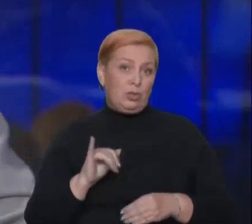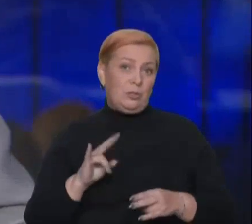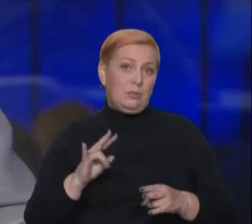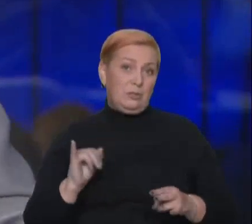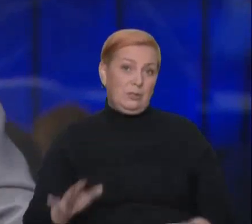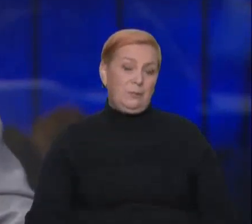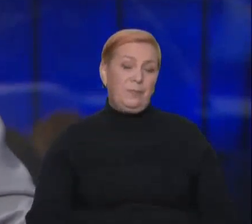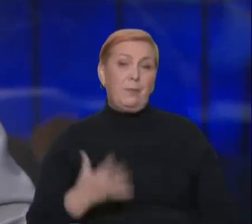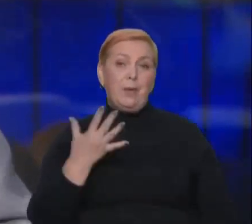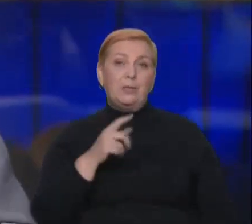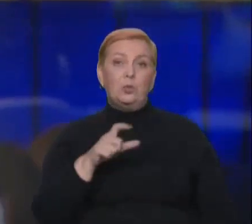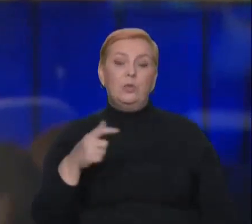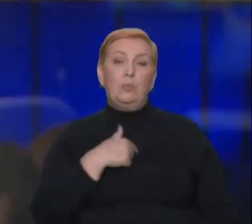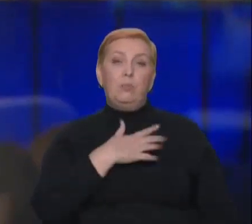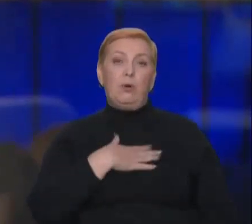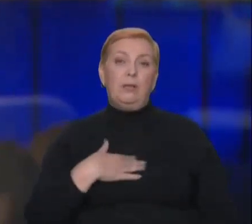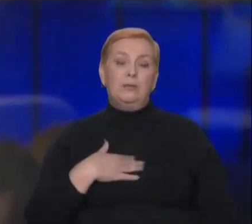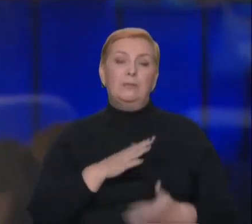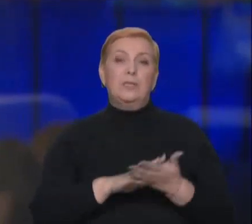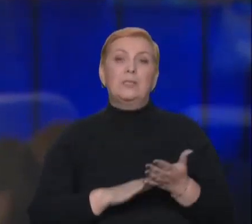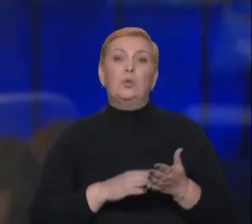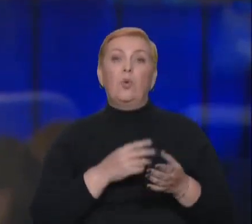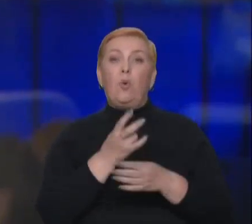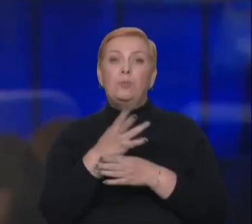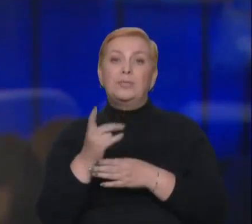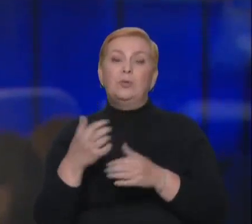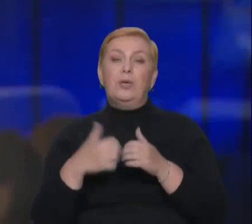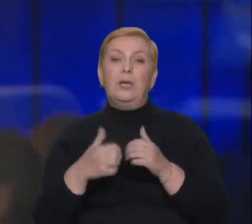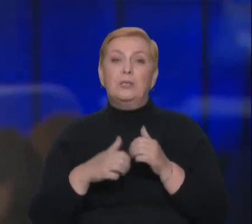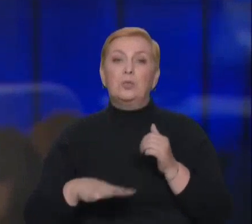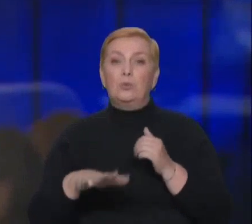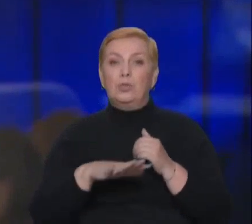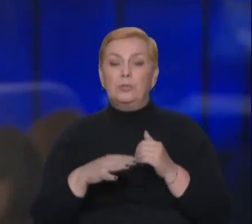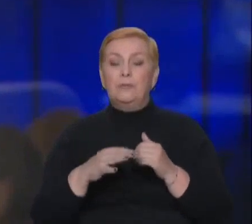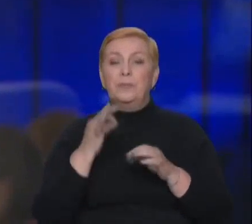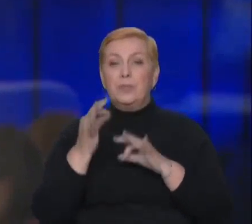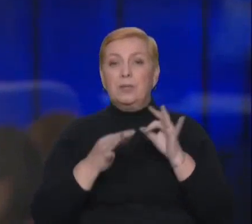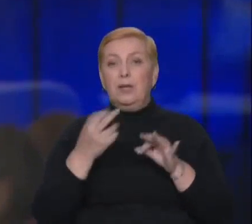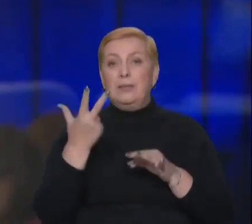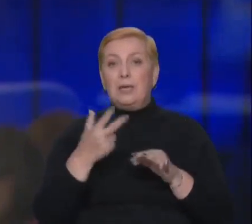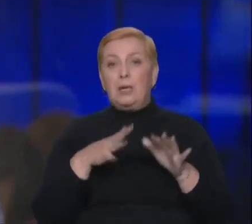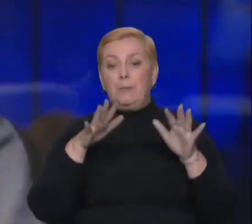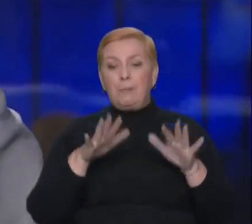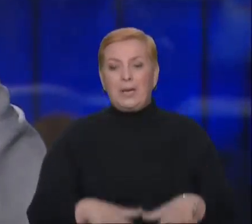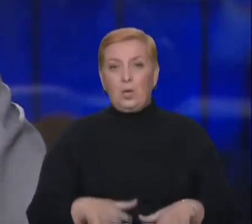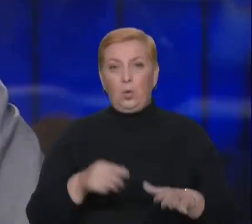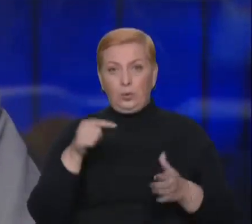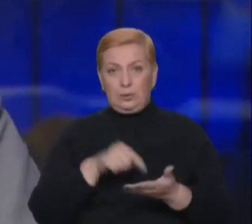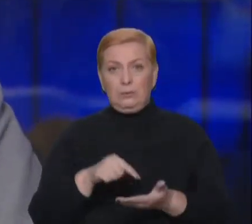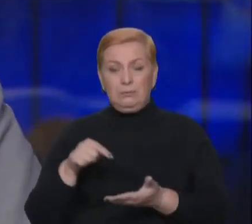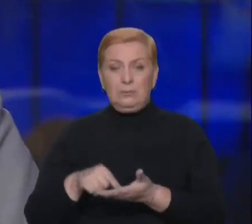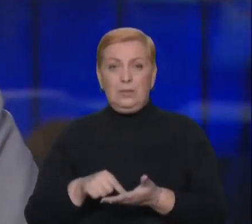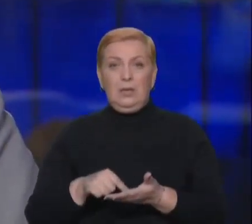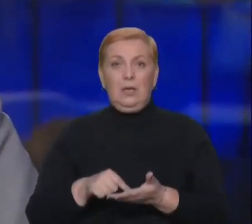п'ять людей поранено внаслидок обст херсонщини россиянами також за добу зафиксована три прильоти керованих авиабомб окупанти